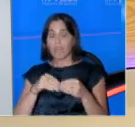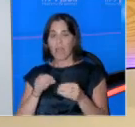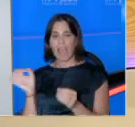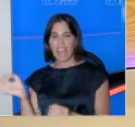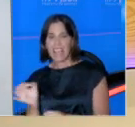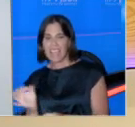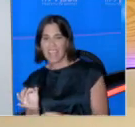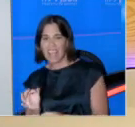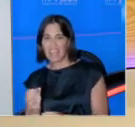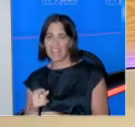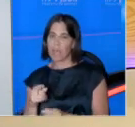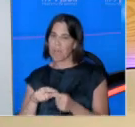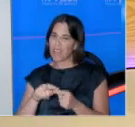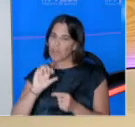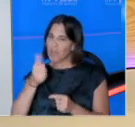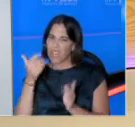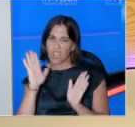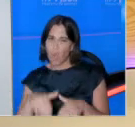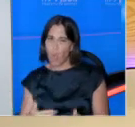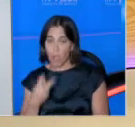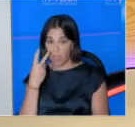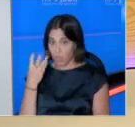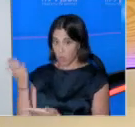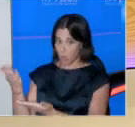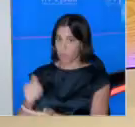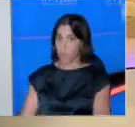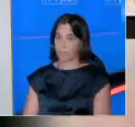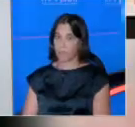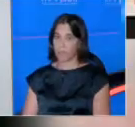בהסתה מהסוג הנלוז והנבזי ביותר. הנה, תראו.